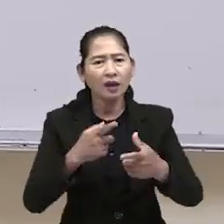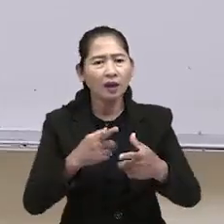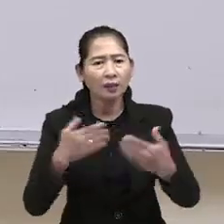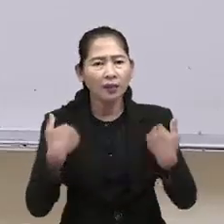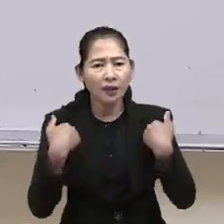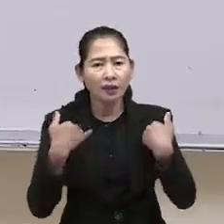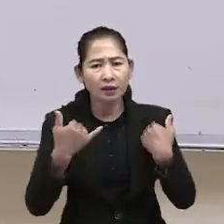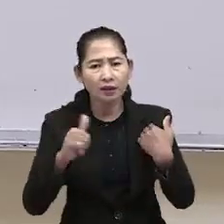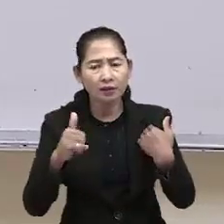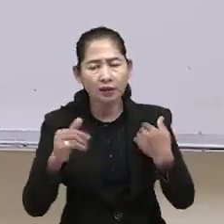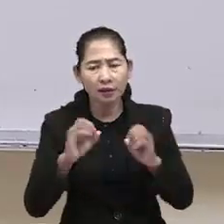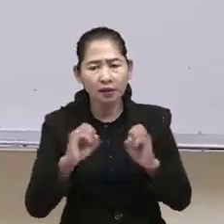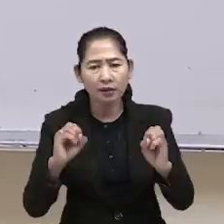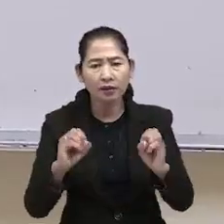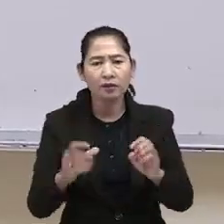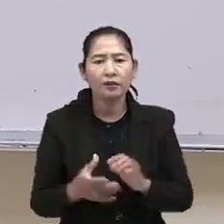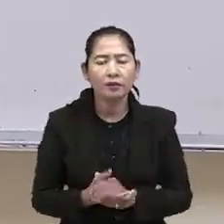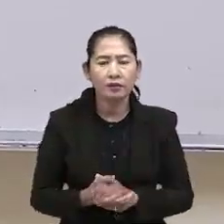កូន